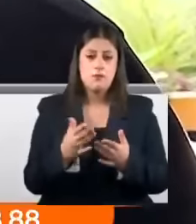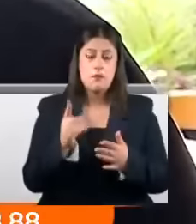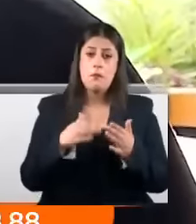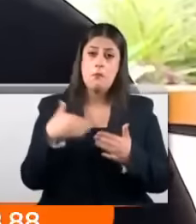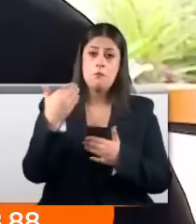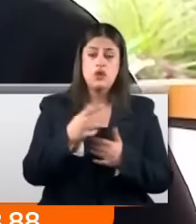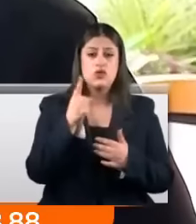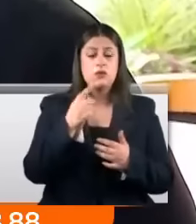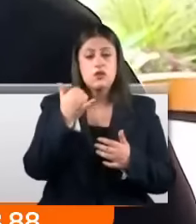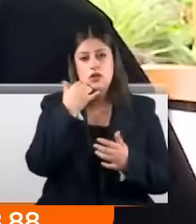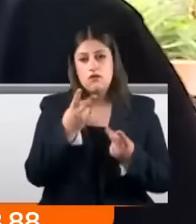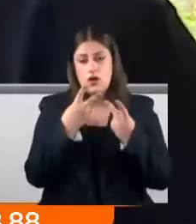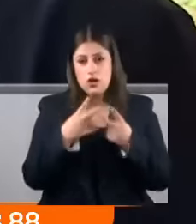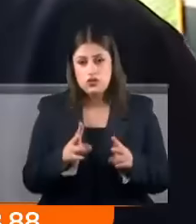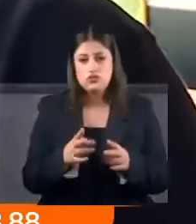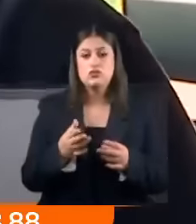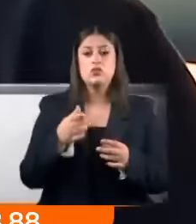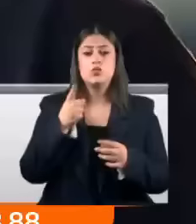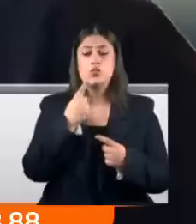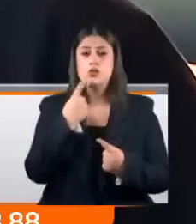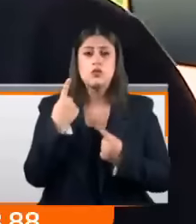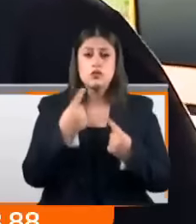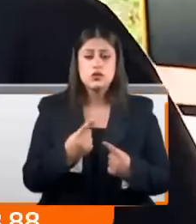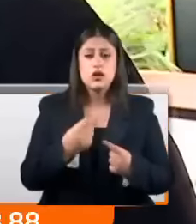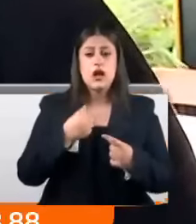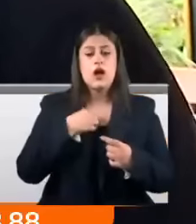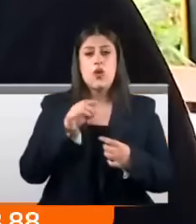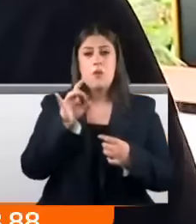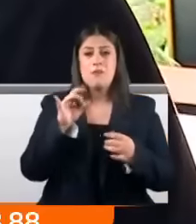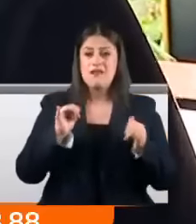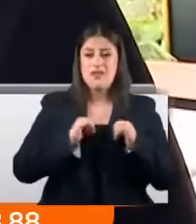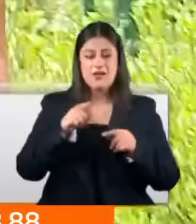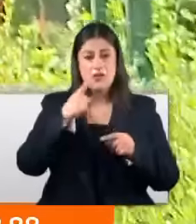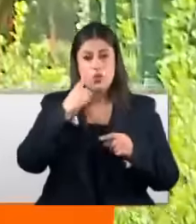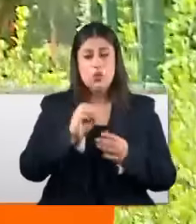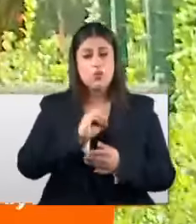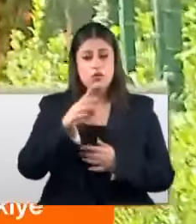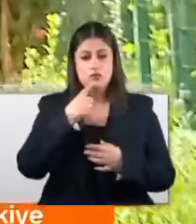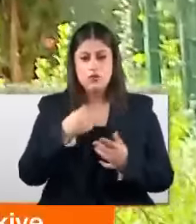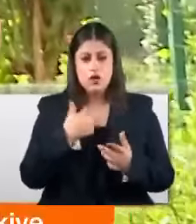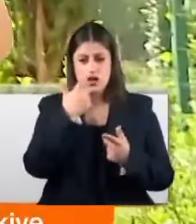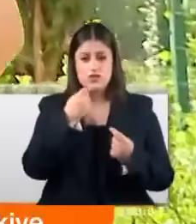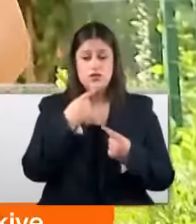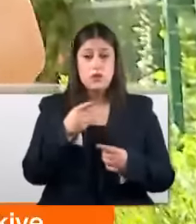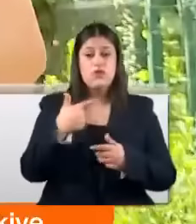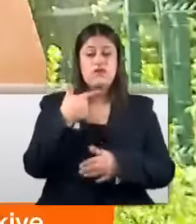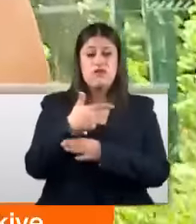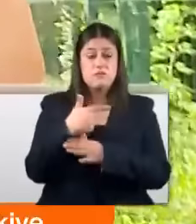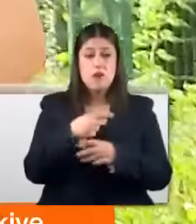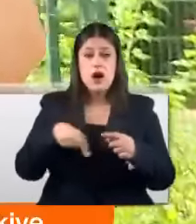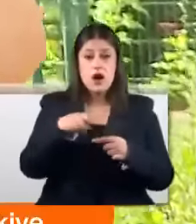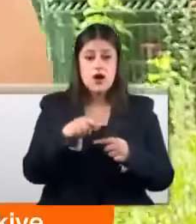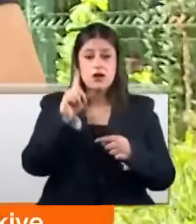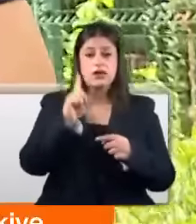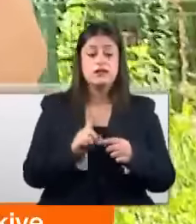bayan aradı. Aleyna Hanım devreye girdi. Dediler ki ya işte size sömestrede gönderelim. Dedim ki sömestrede benim ne işim var? Sözde firma yetkilileri Çankaya'yı